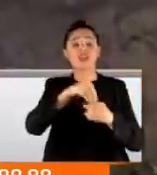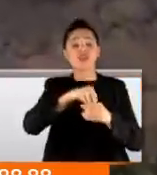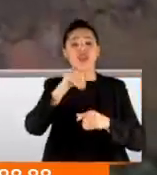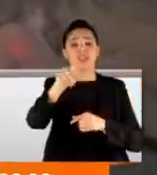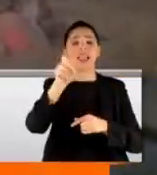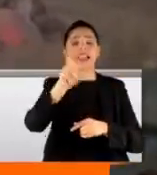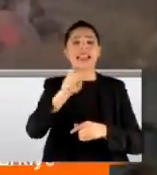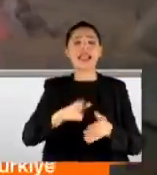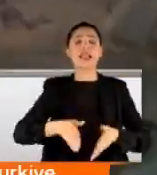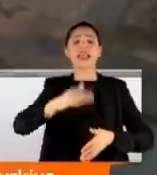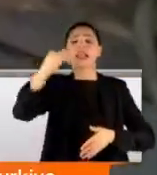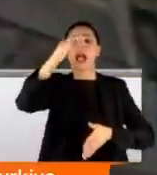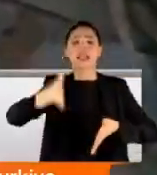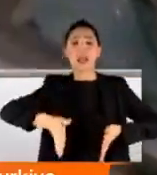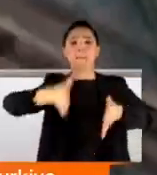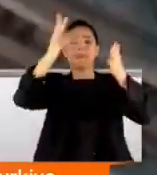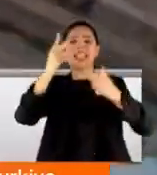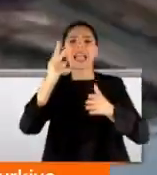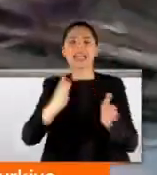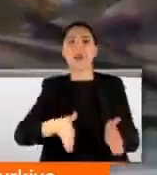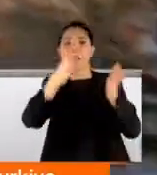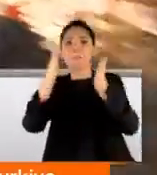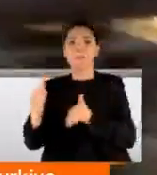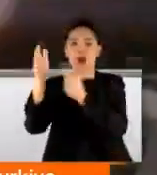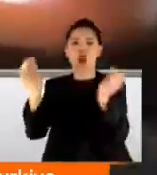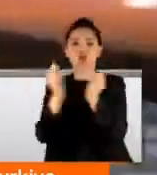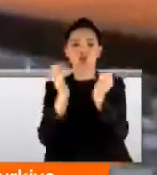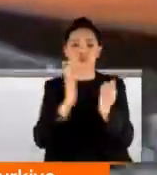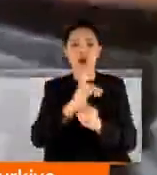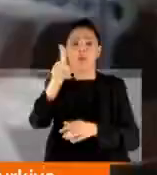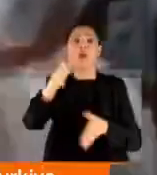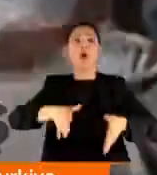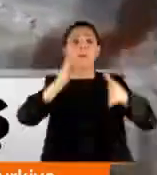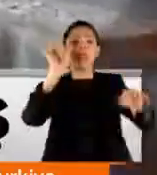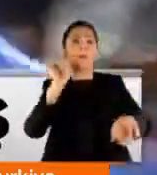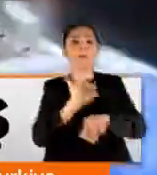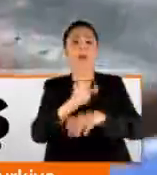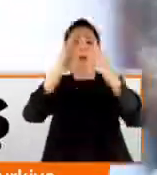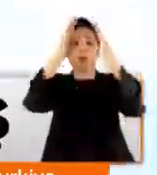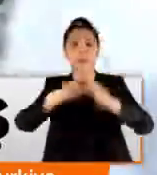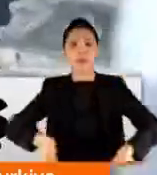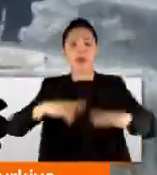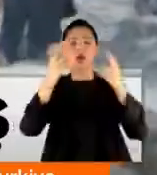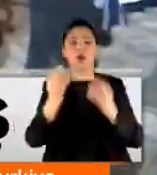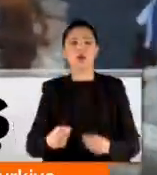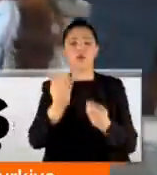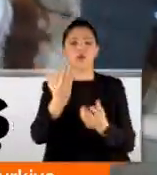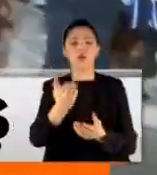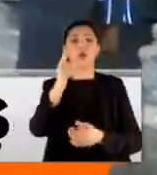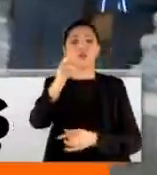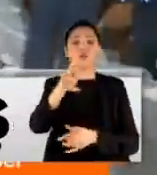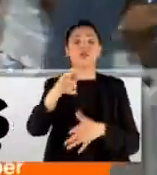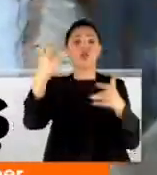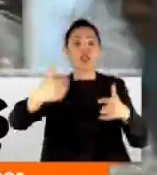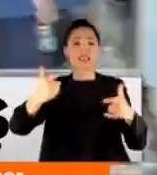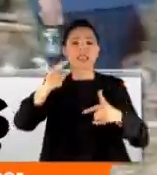gördüğünüz 8 katlı bina 2 bloktan oluşuyordu. Ve bu bina bir anda enkaza dönüştü, yerle bir oldu.